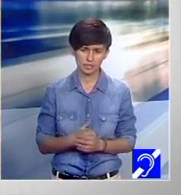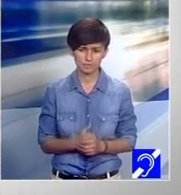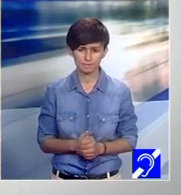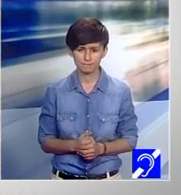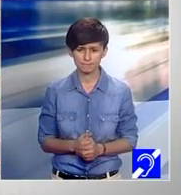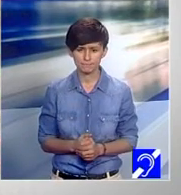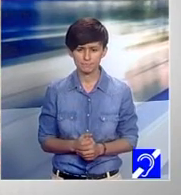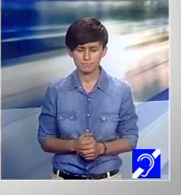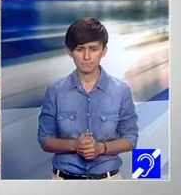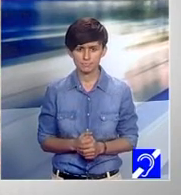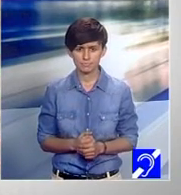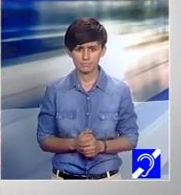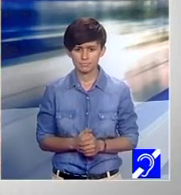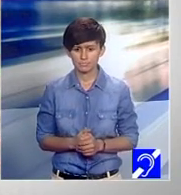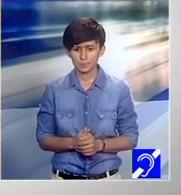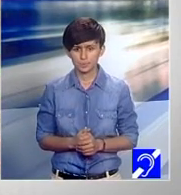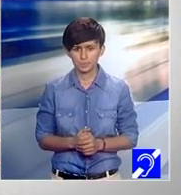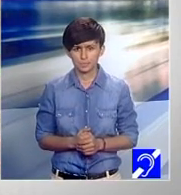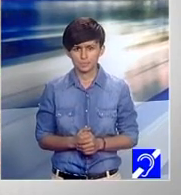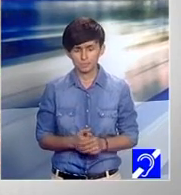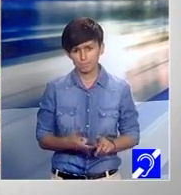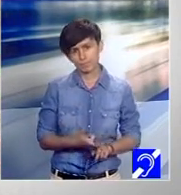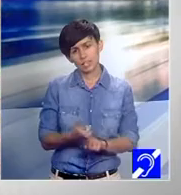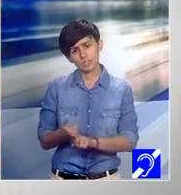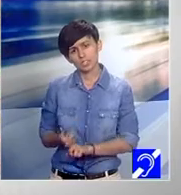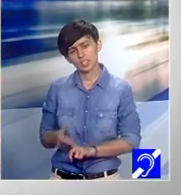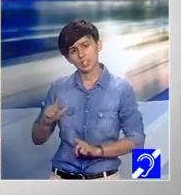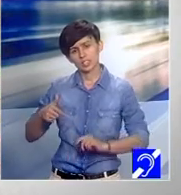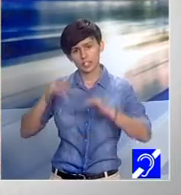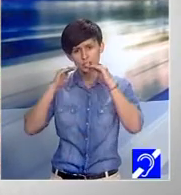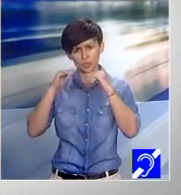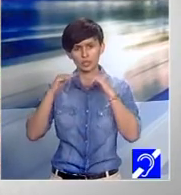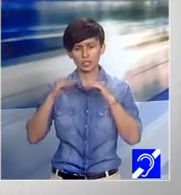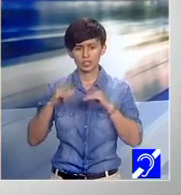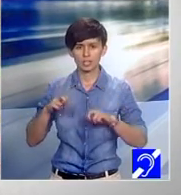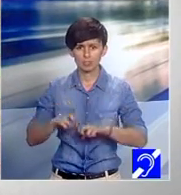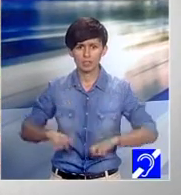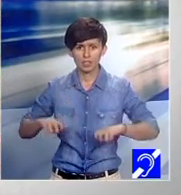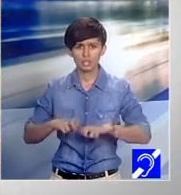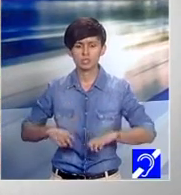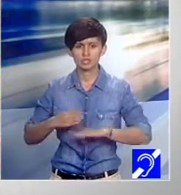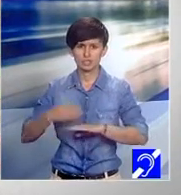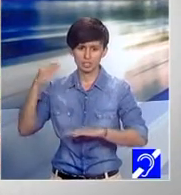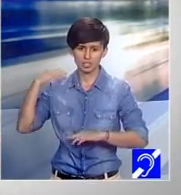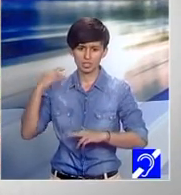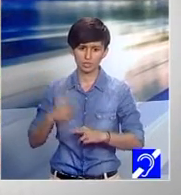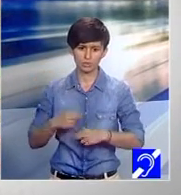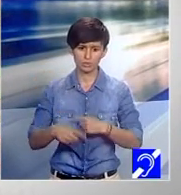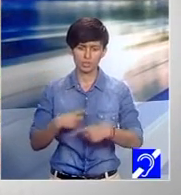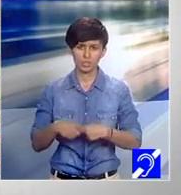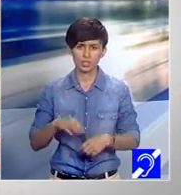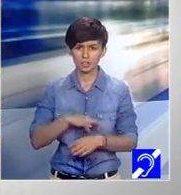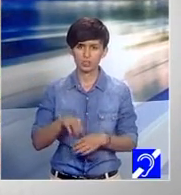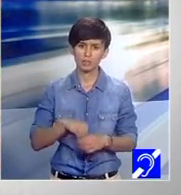la o a doua etapă a screeningului. Bun, părinții sunt de acord, recoltarea se face. Cum